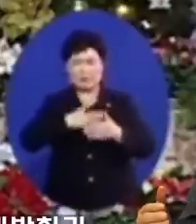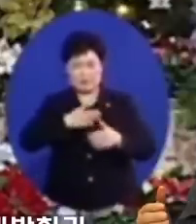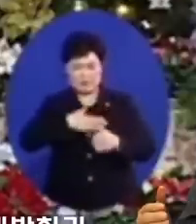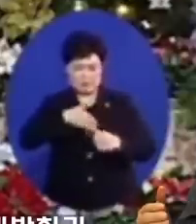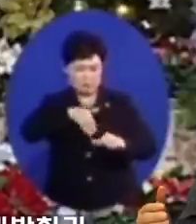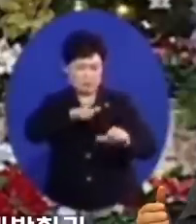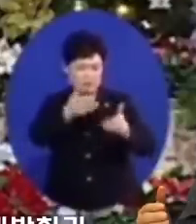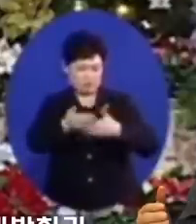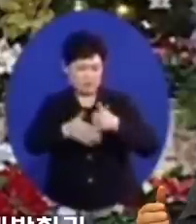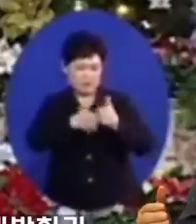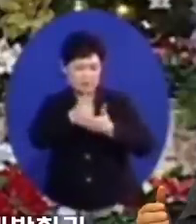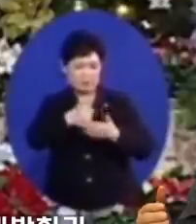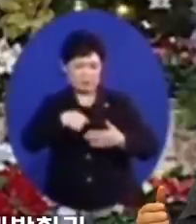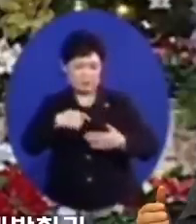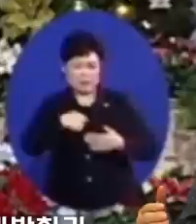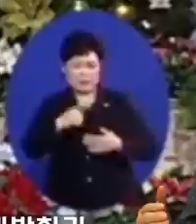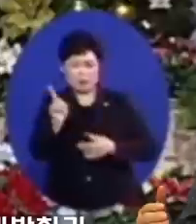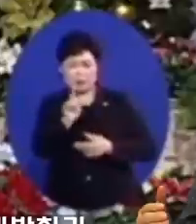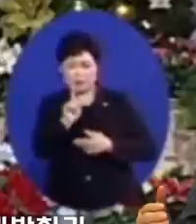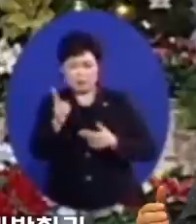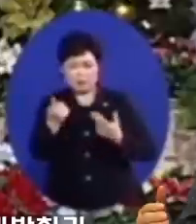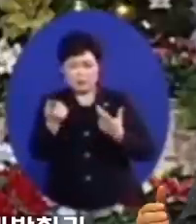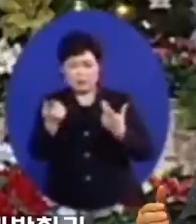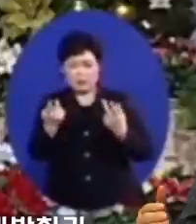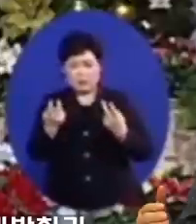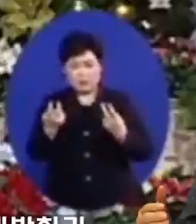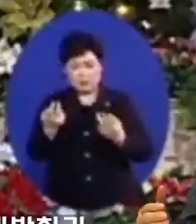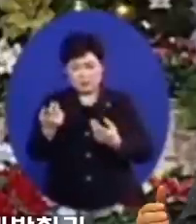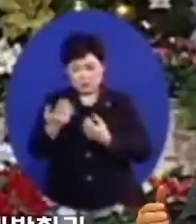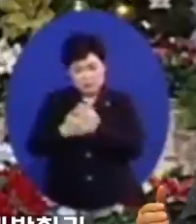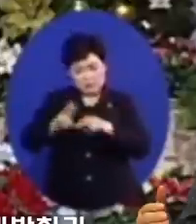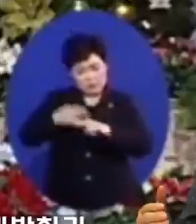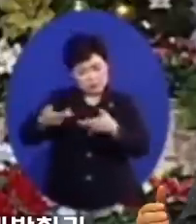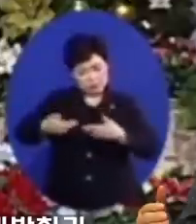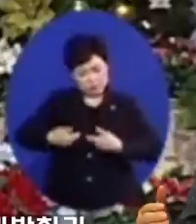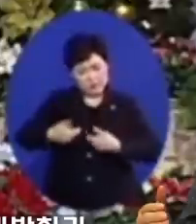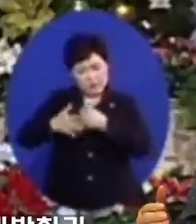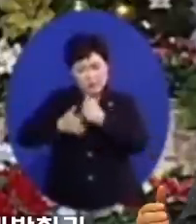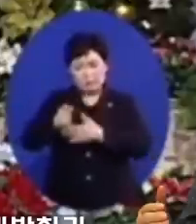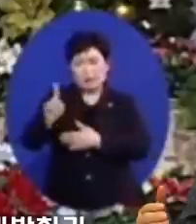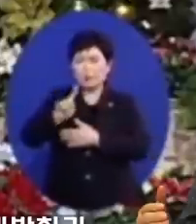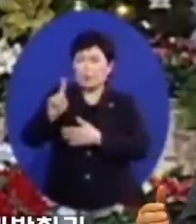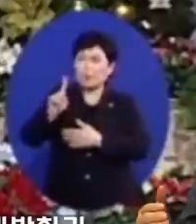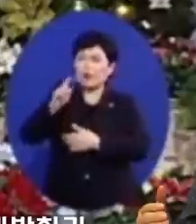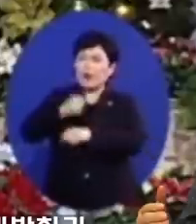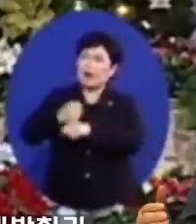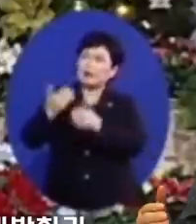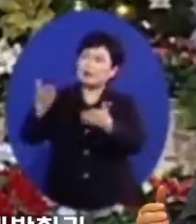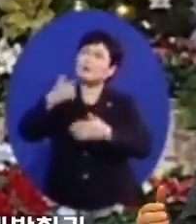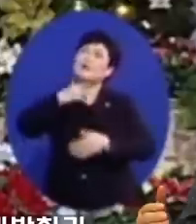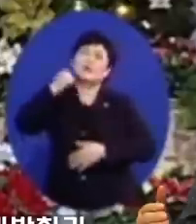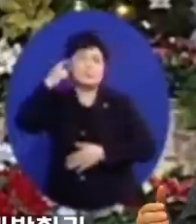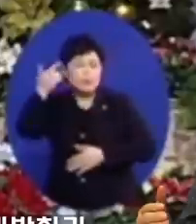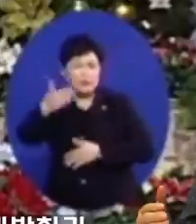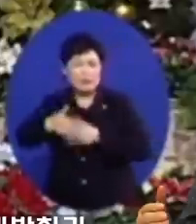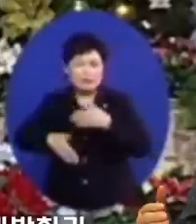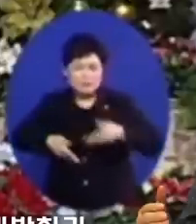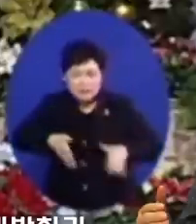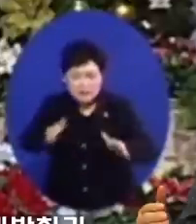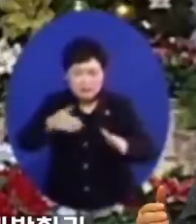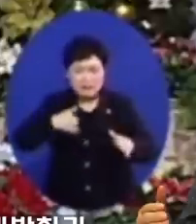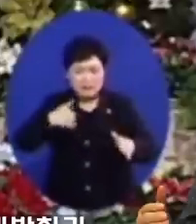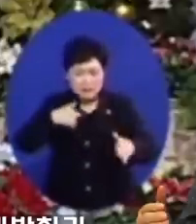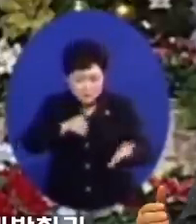하나님, 나에게 어떤 은사를 주셨습니까? 하나님, 내가 무엇하기를 원하십니까? 하나님이 그 길을 나에게